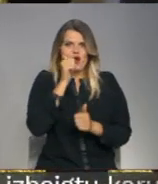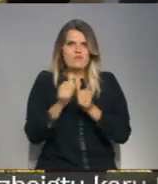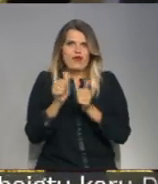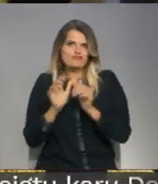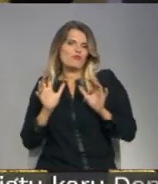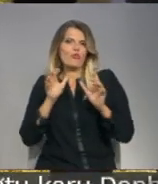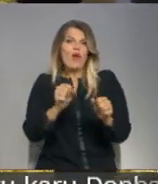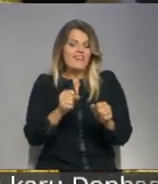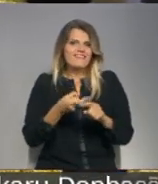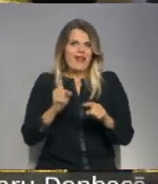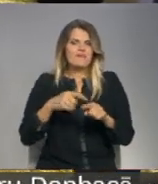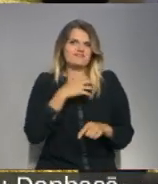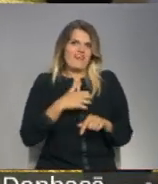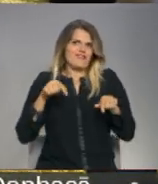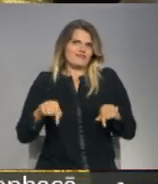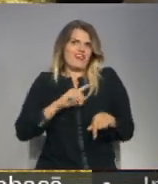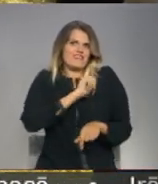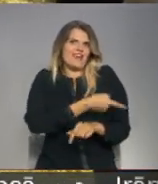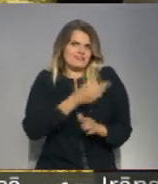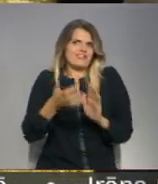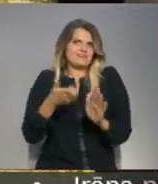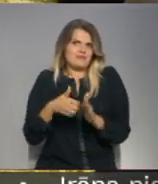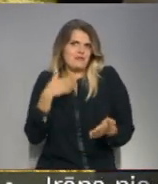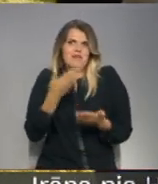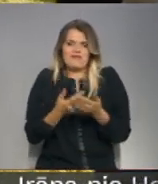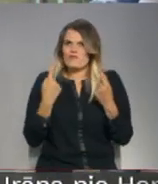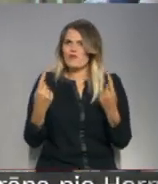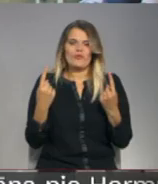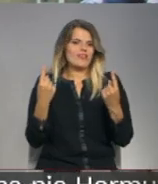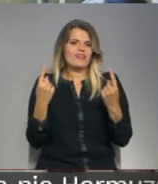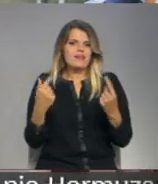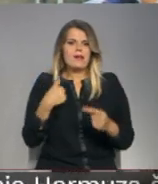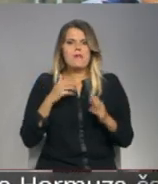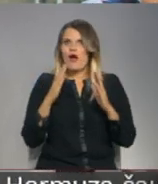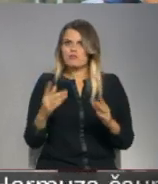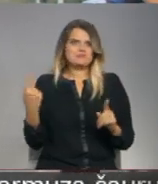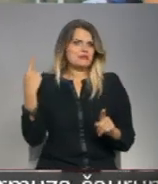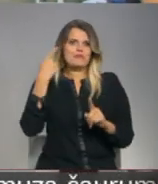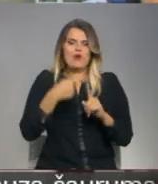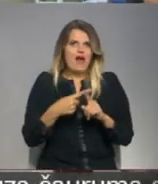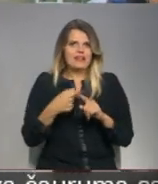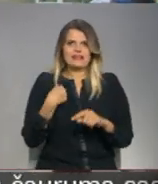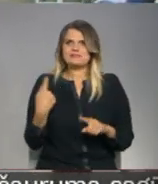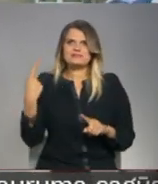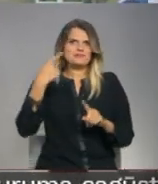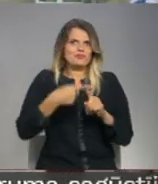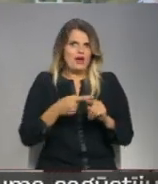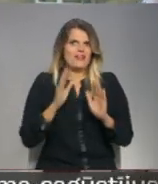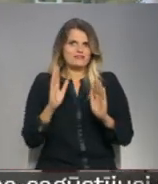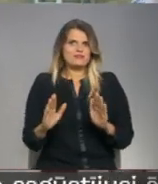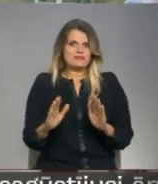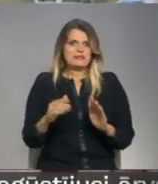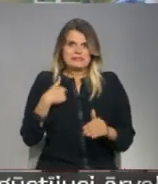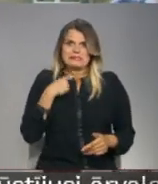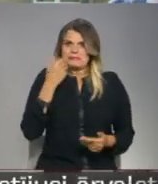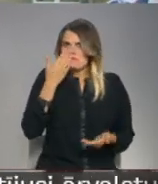noķert, tāpēc ir jānoķer šāda iespēja, kas piedāvā kaut ko tādu. Man tā būs pirmā reize un es pirmo reizi braukšu. Kāds